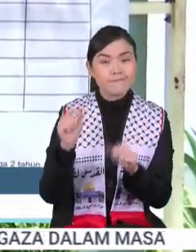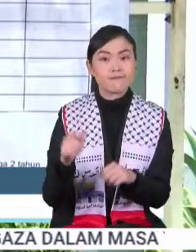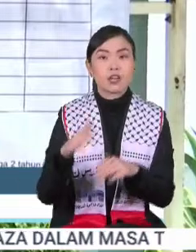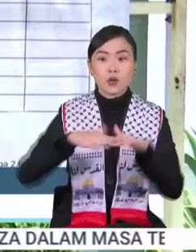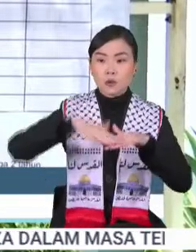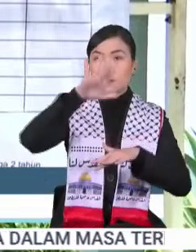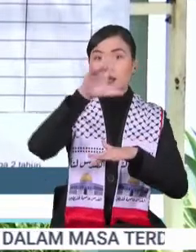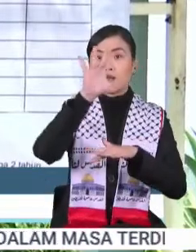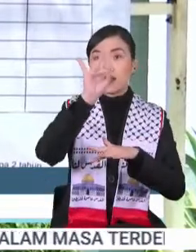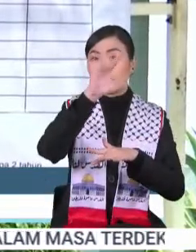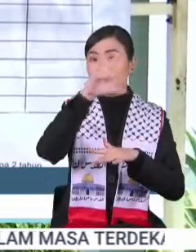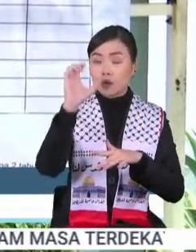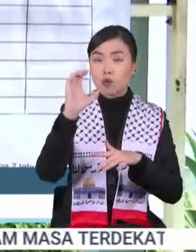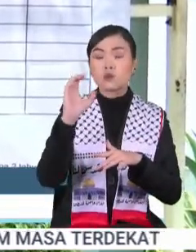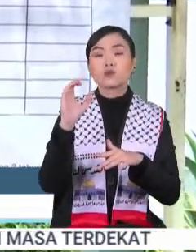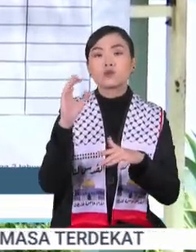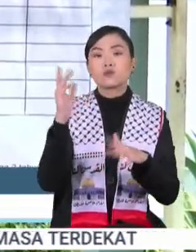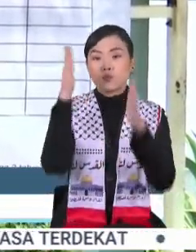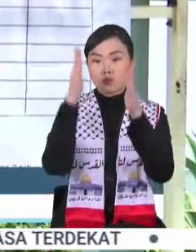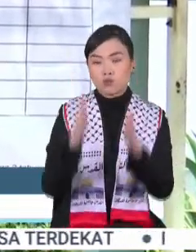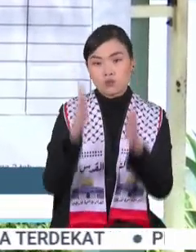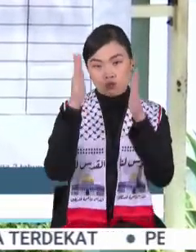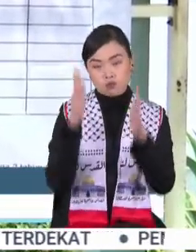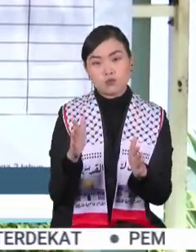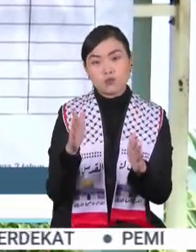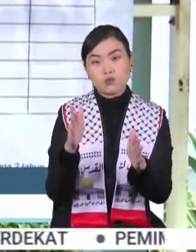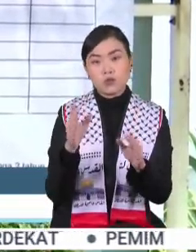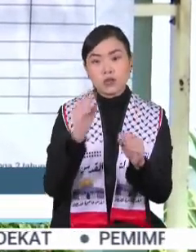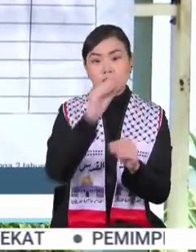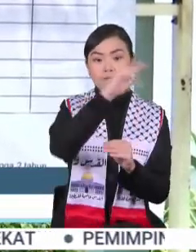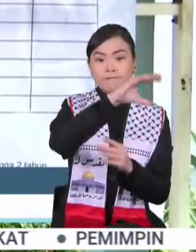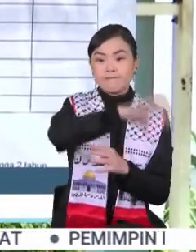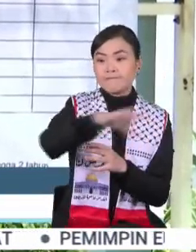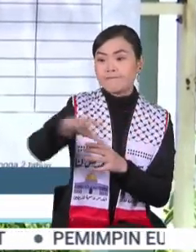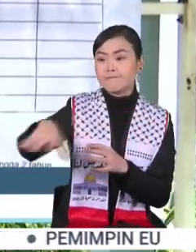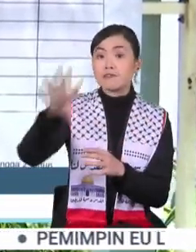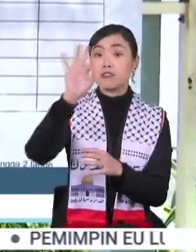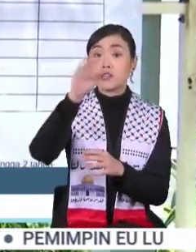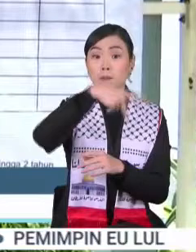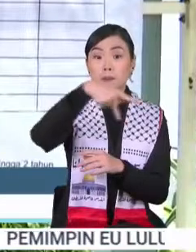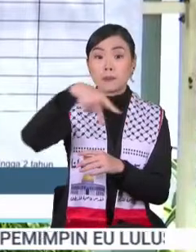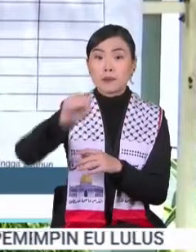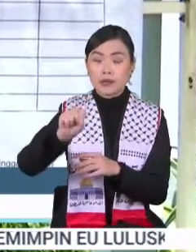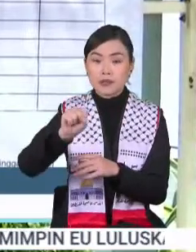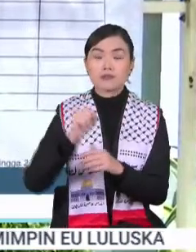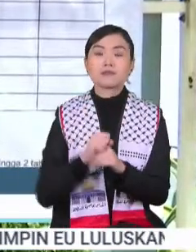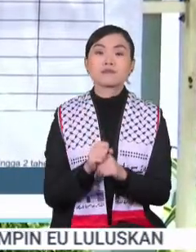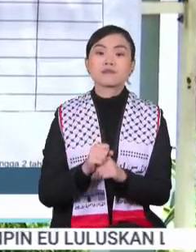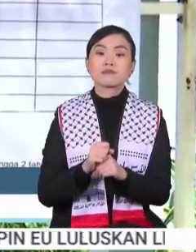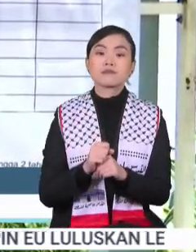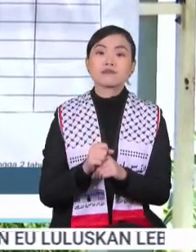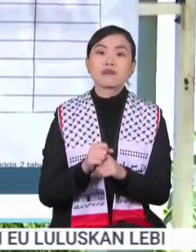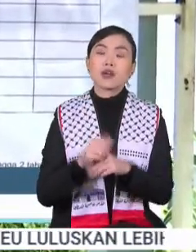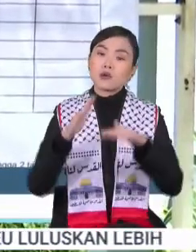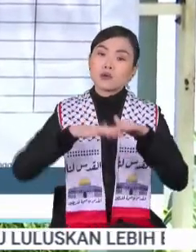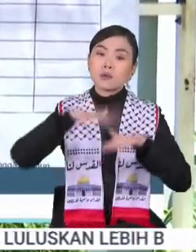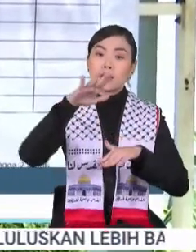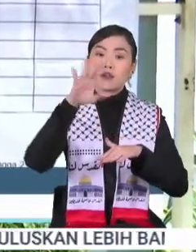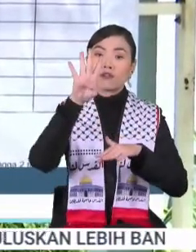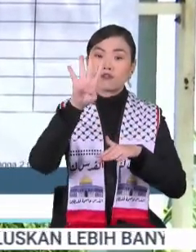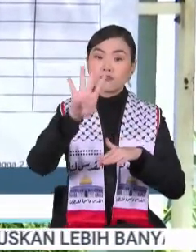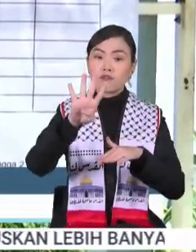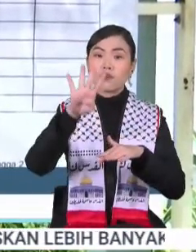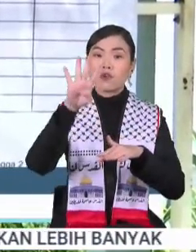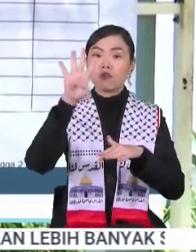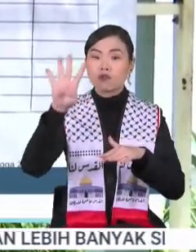lebih 800 penduduk terjas banjir ditempatkan di PPS sekitar jajahan tersebut manakala lebih 4